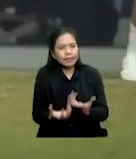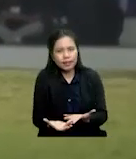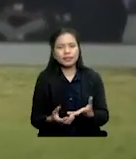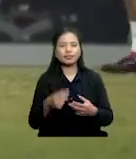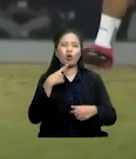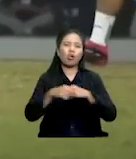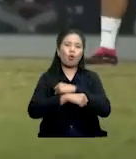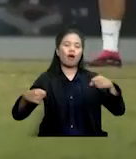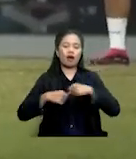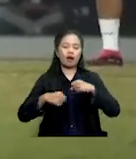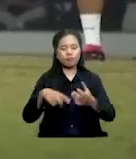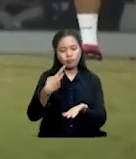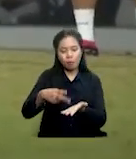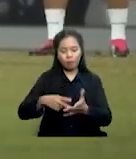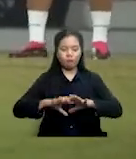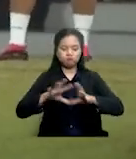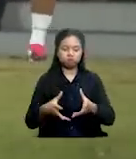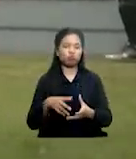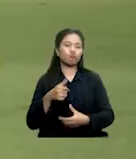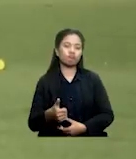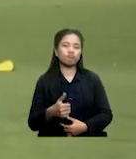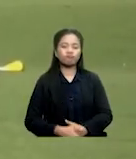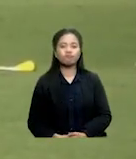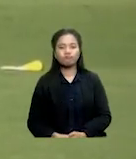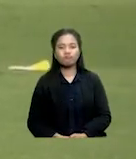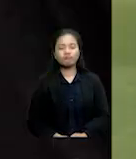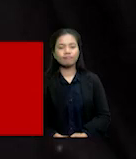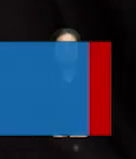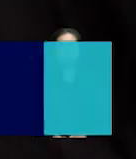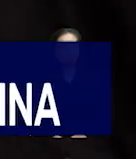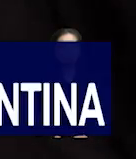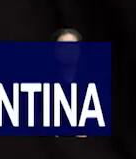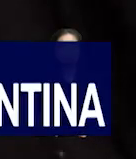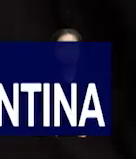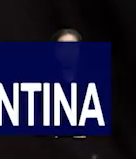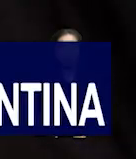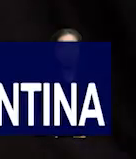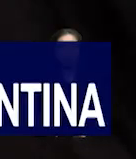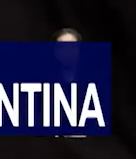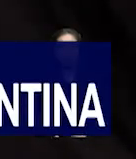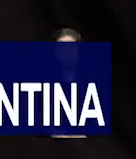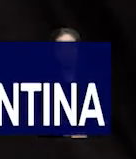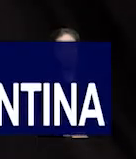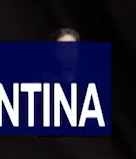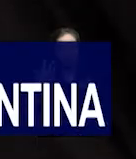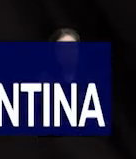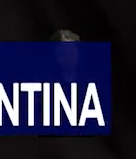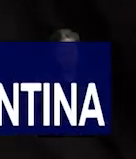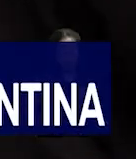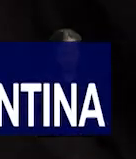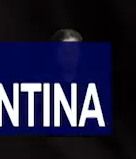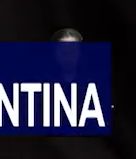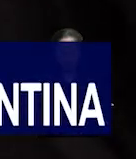kelas dunia khususnya sepak bola Dan saya berharap tentu dengan keseriusan daripada